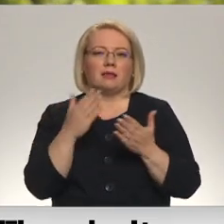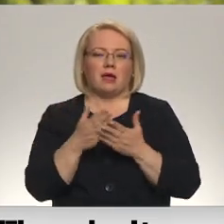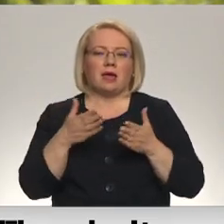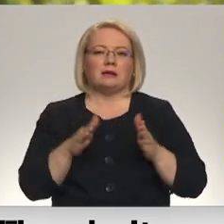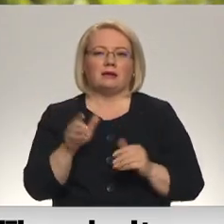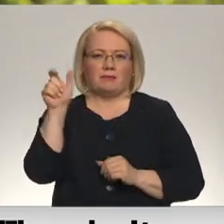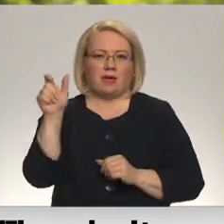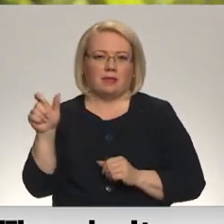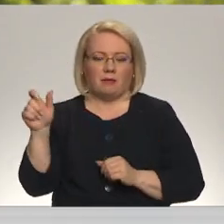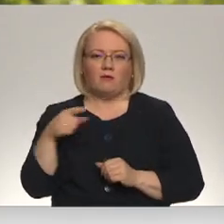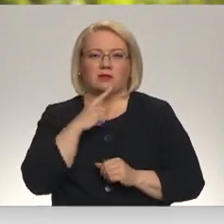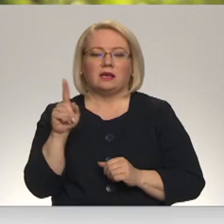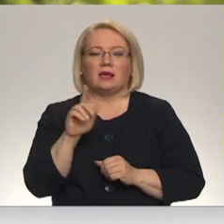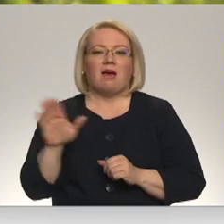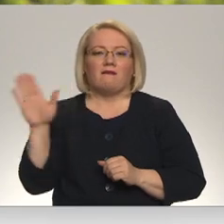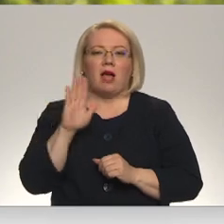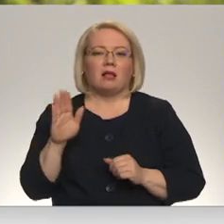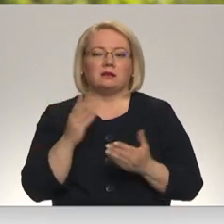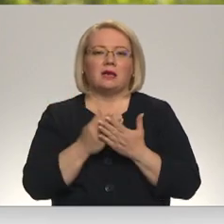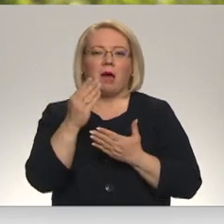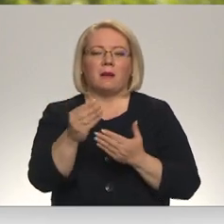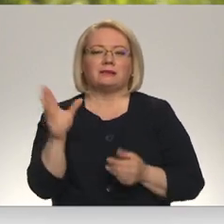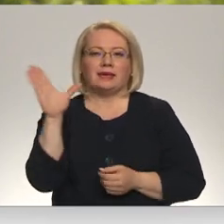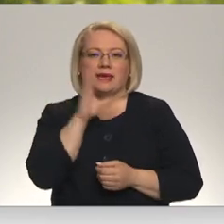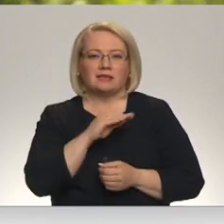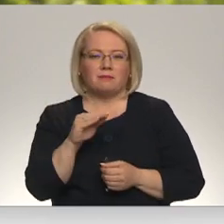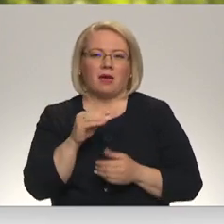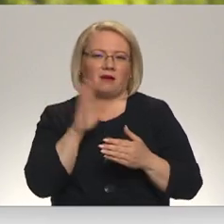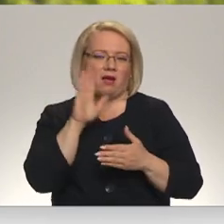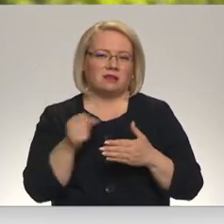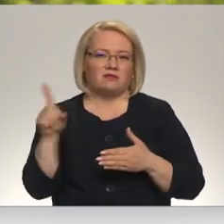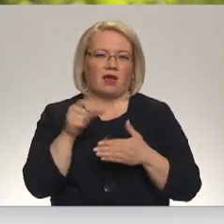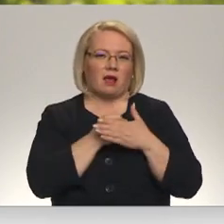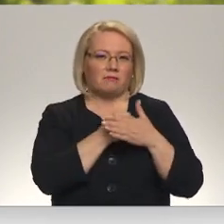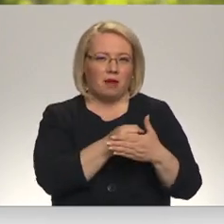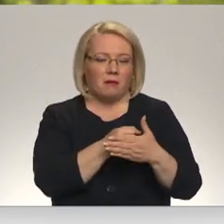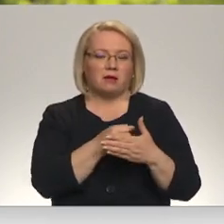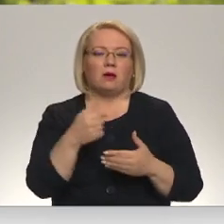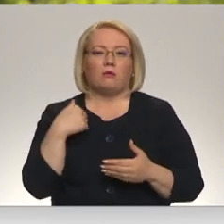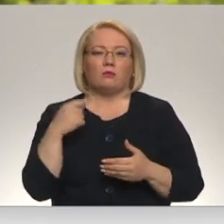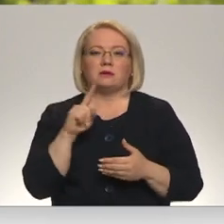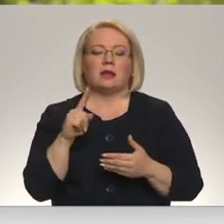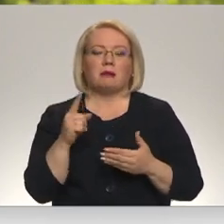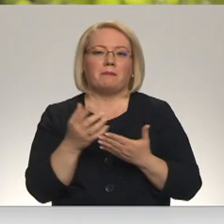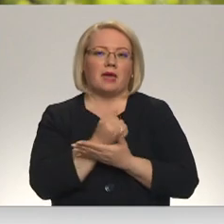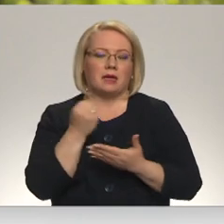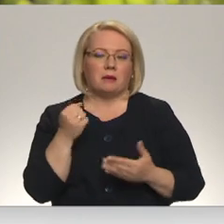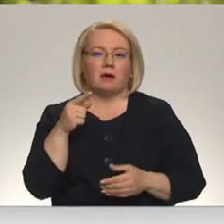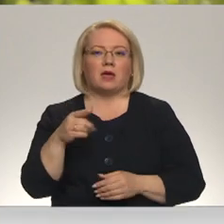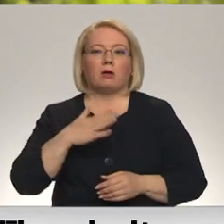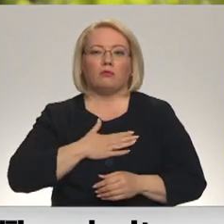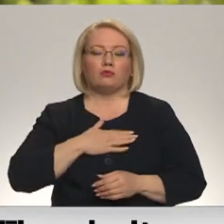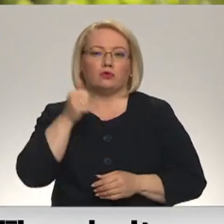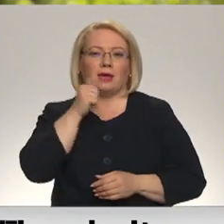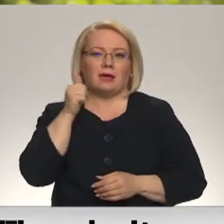paplašinājušies valsts apmaksas iespējas, es teiktu, ka mums ir viņi ļoti pieejami, jo tā ir mūsu